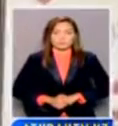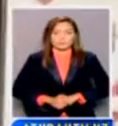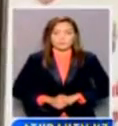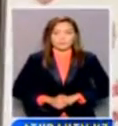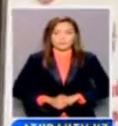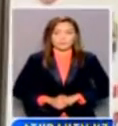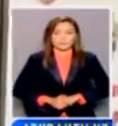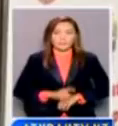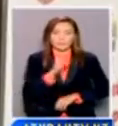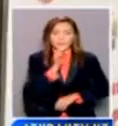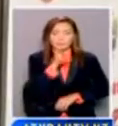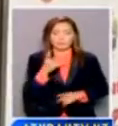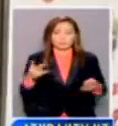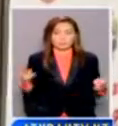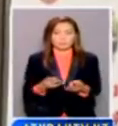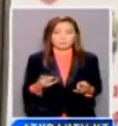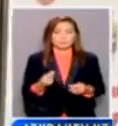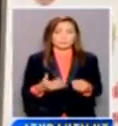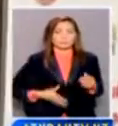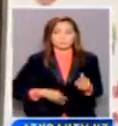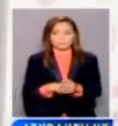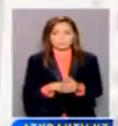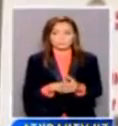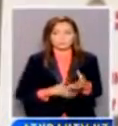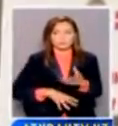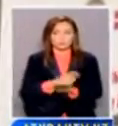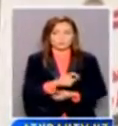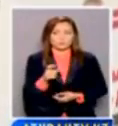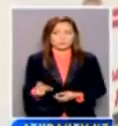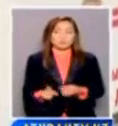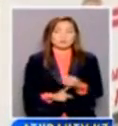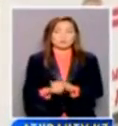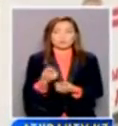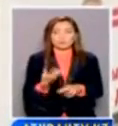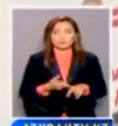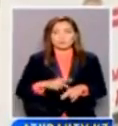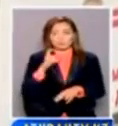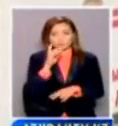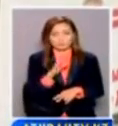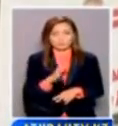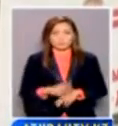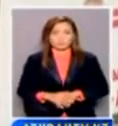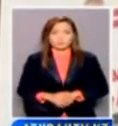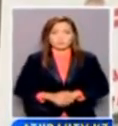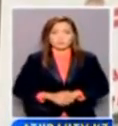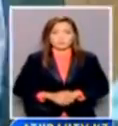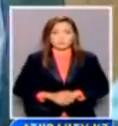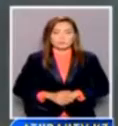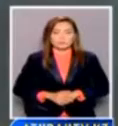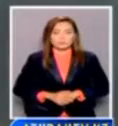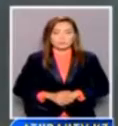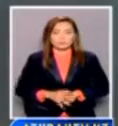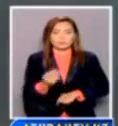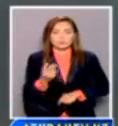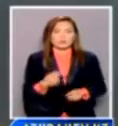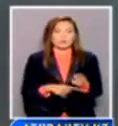И в такое сложное время, я думаю, что нужно выделять всем. Ну, насчет этого я, конечно, не думала, но, во-первых, дожить бы. Да,